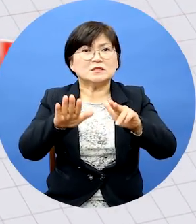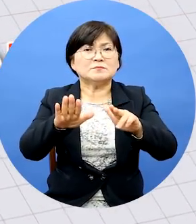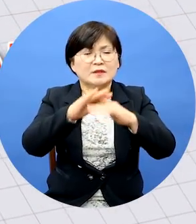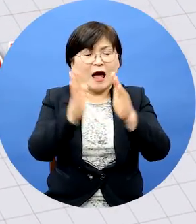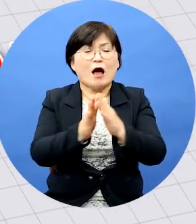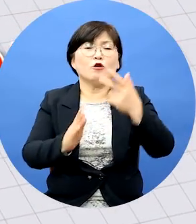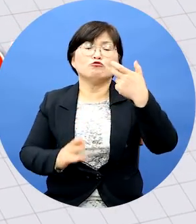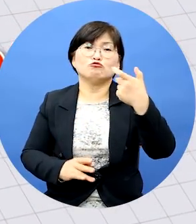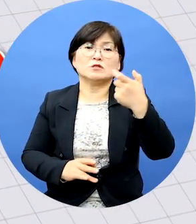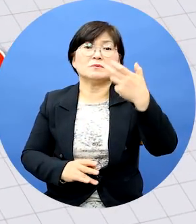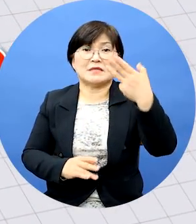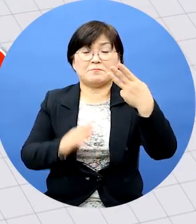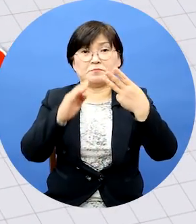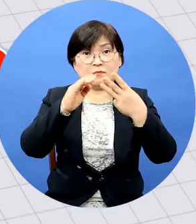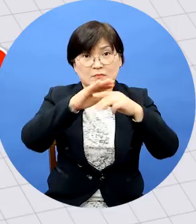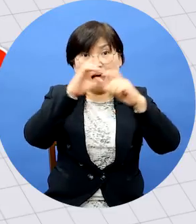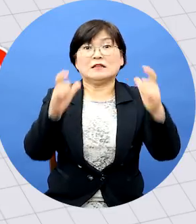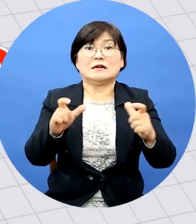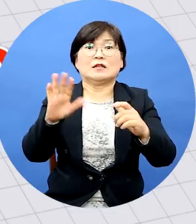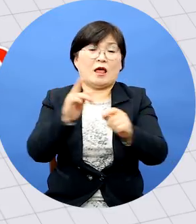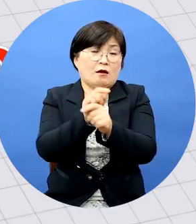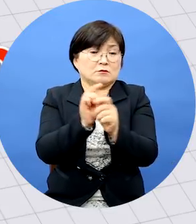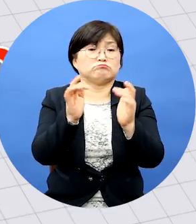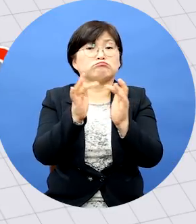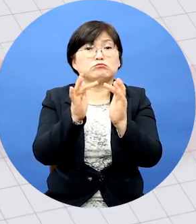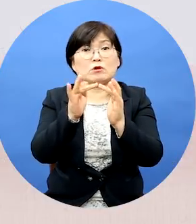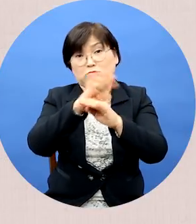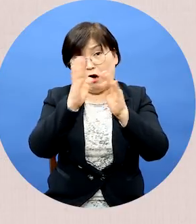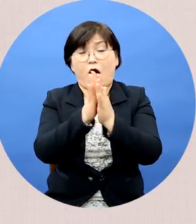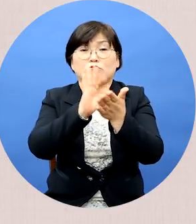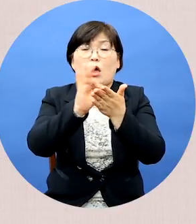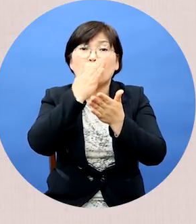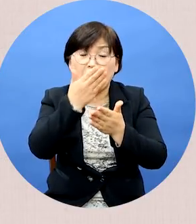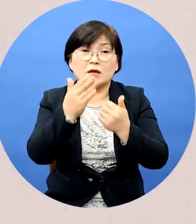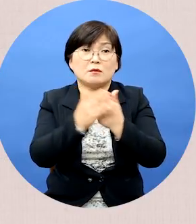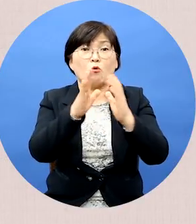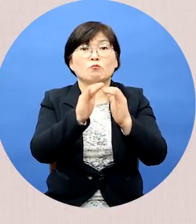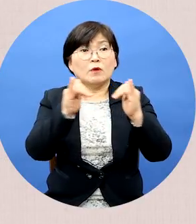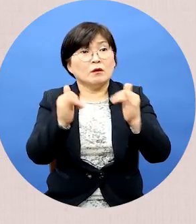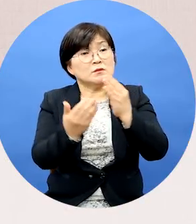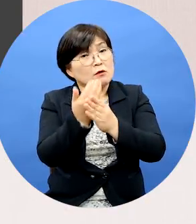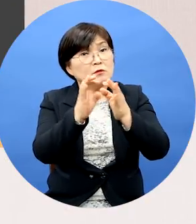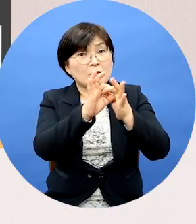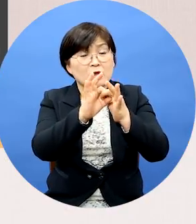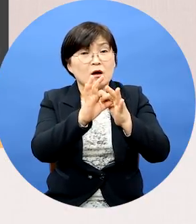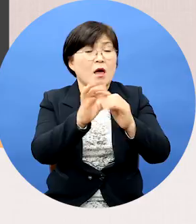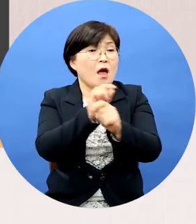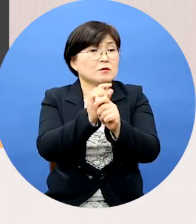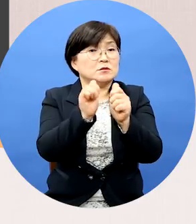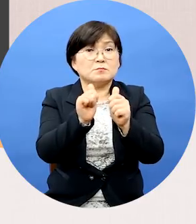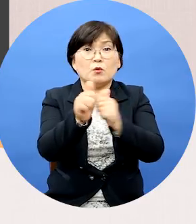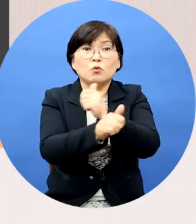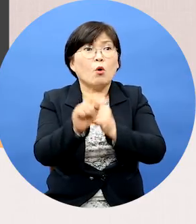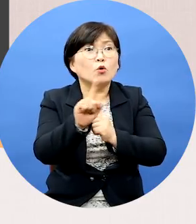63개 행정심판위원회에서 온라인 행정심판을 이용할 수 있습니다. 덕분에 국민들은 사건을 담당하는